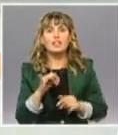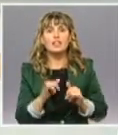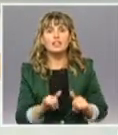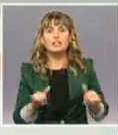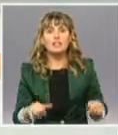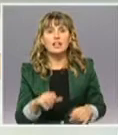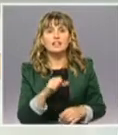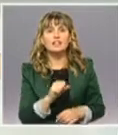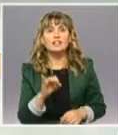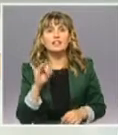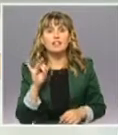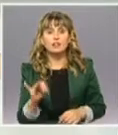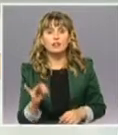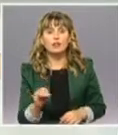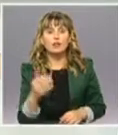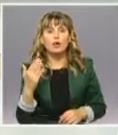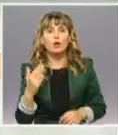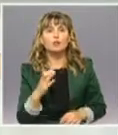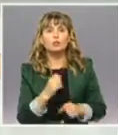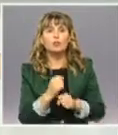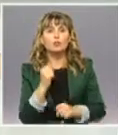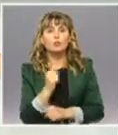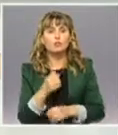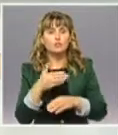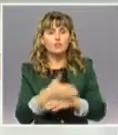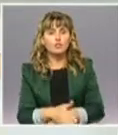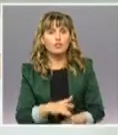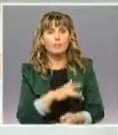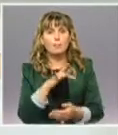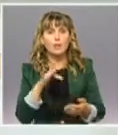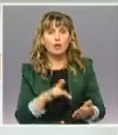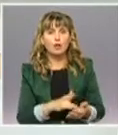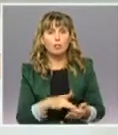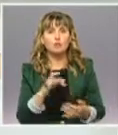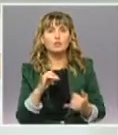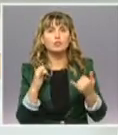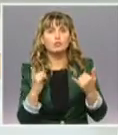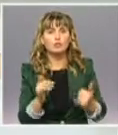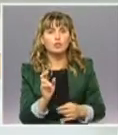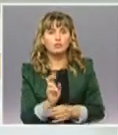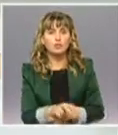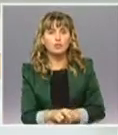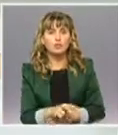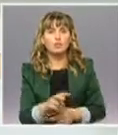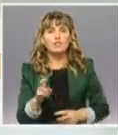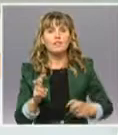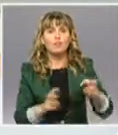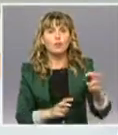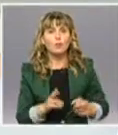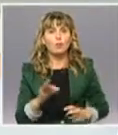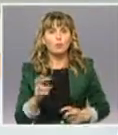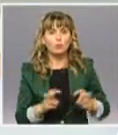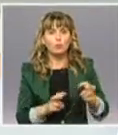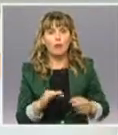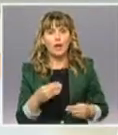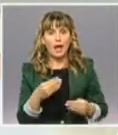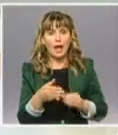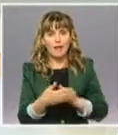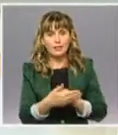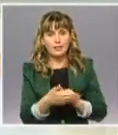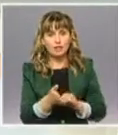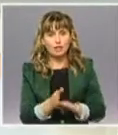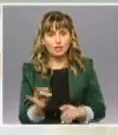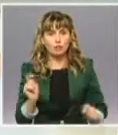отечественное производство, извините, обещал министр инвестиций и развития Асет Исекешев. Он с рабочим визитом в мегаполисе и сегодня посетил фабрику